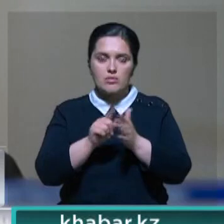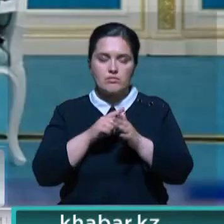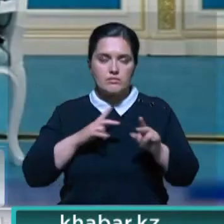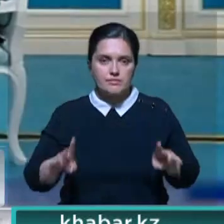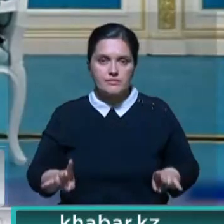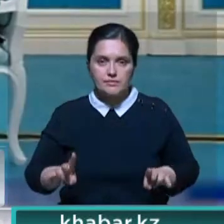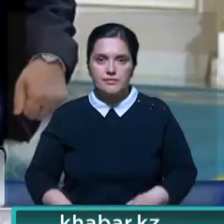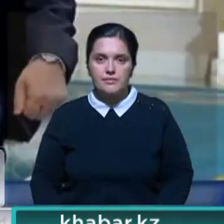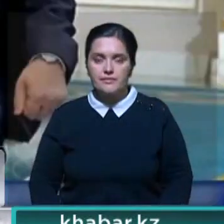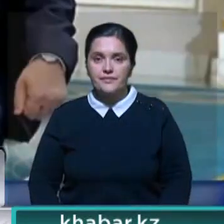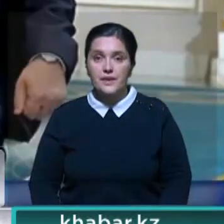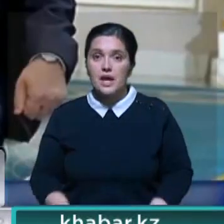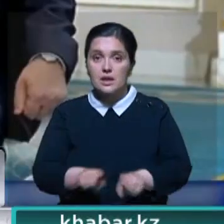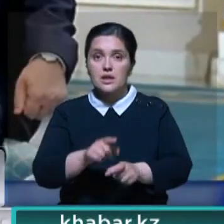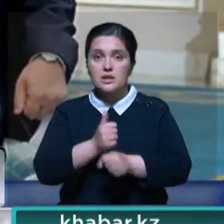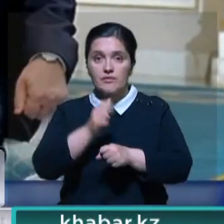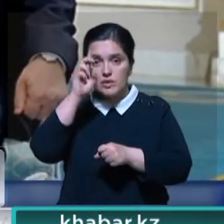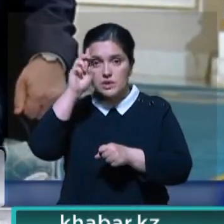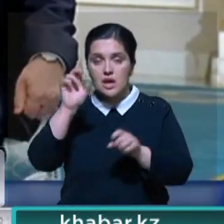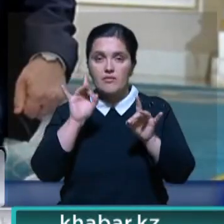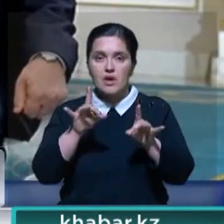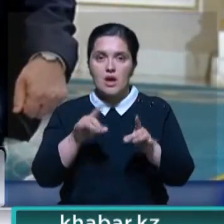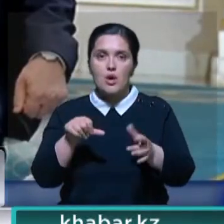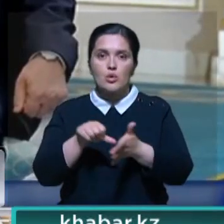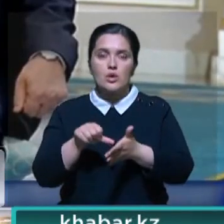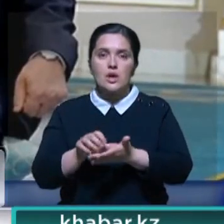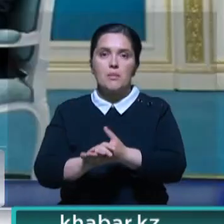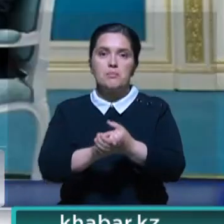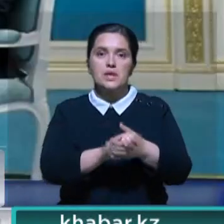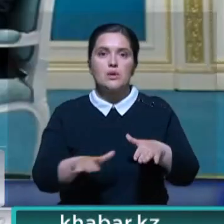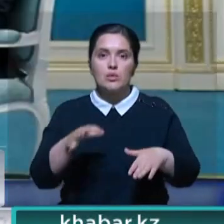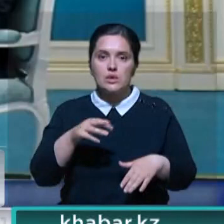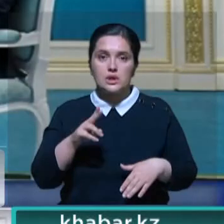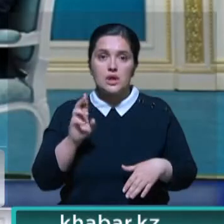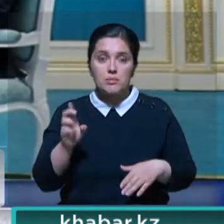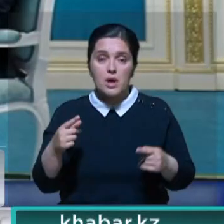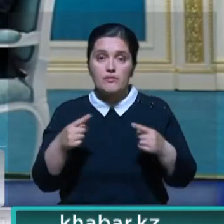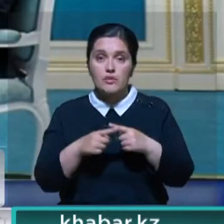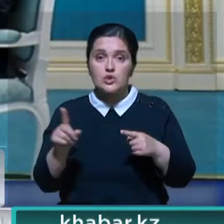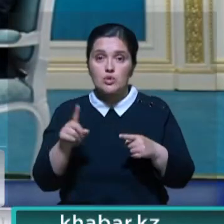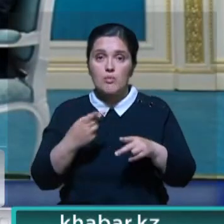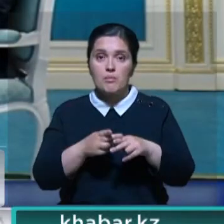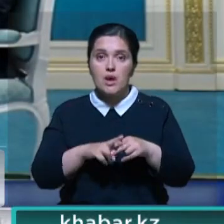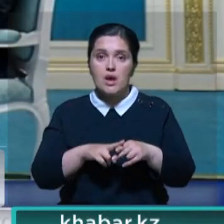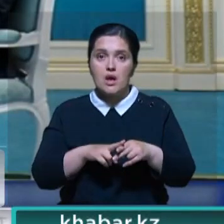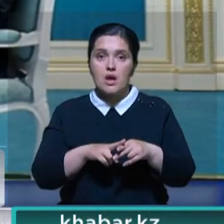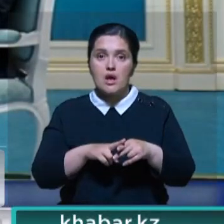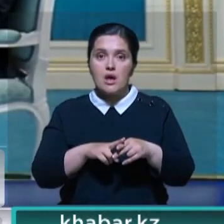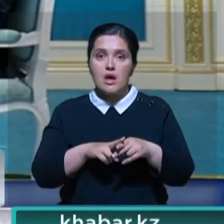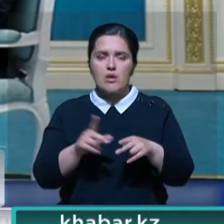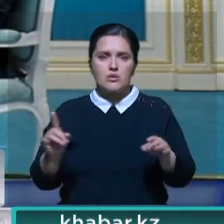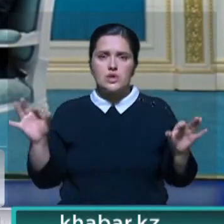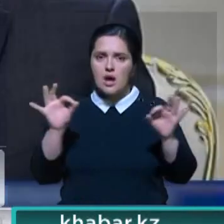конца. Также глава государства высказался о роли миротворцев ОДКБ, подтвердив, что ограниченный контингент